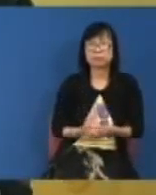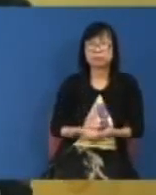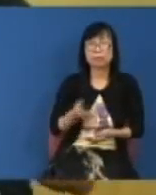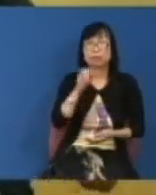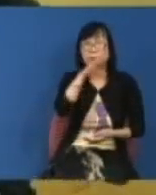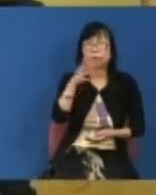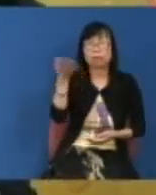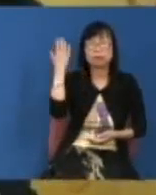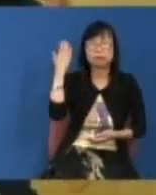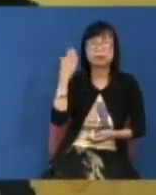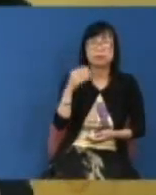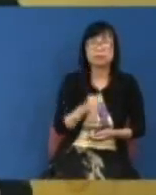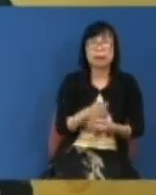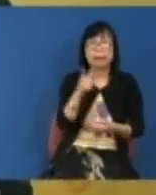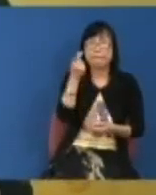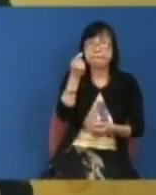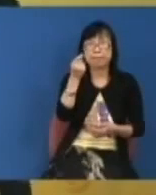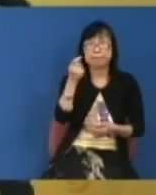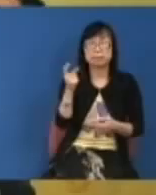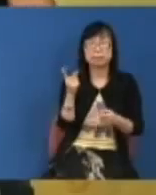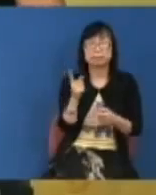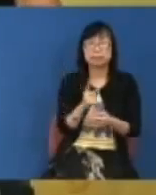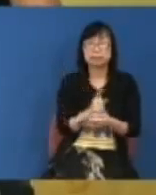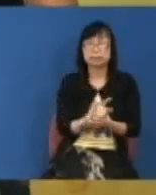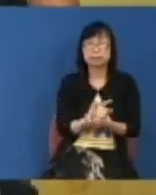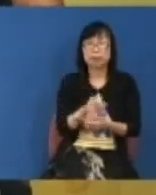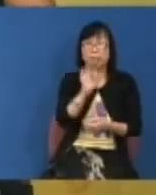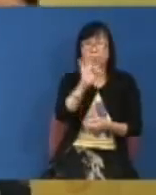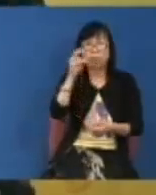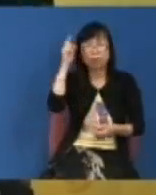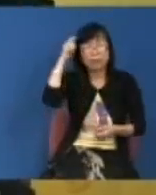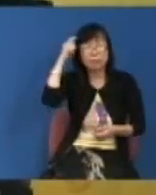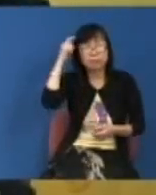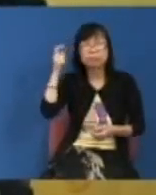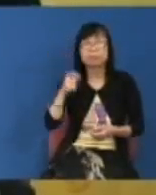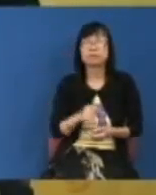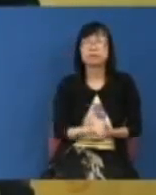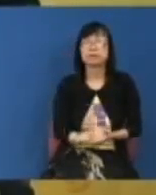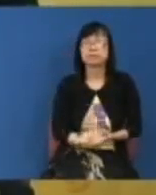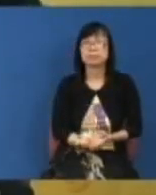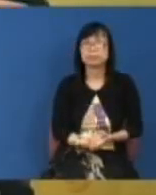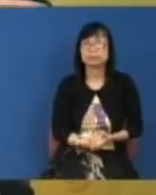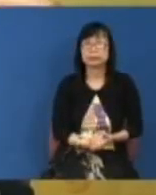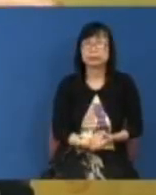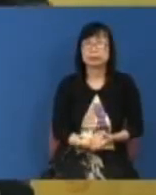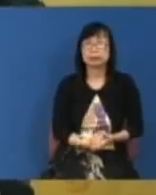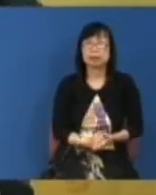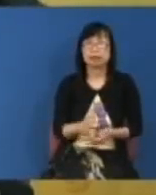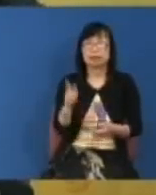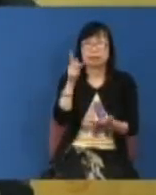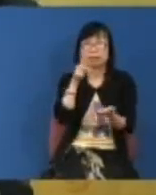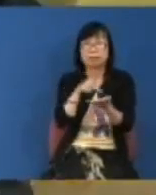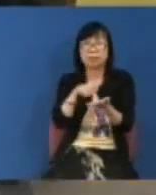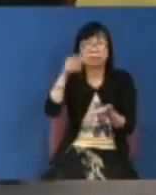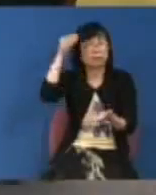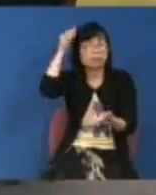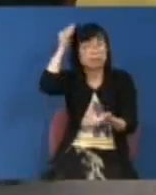大佬八十年代玩到而家，咁佢冇諗過話要整呢一啲入去咩？其實 咁，但係佢咪所以要借個大佬嚟用咯，即係佢